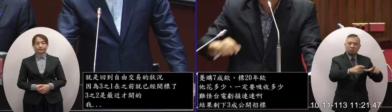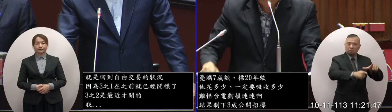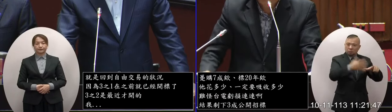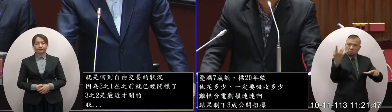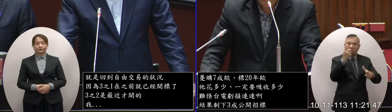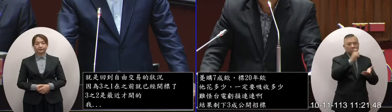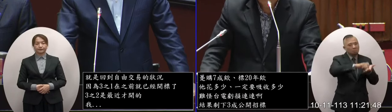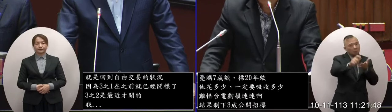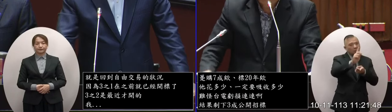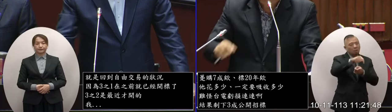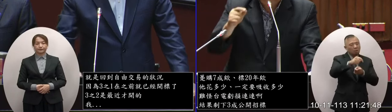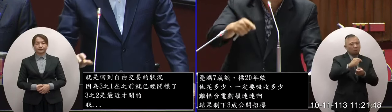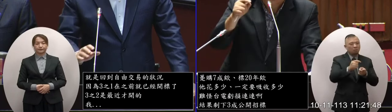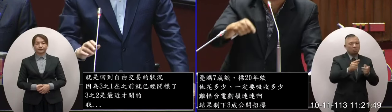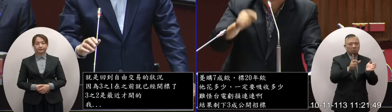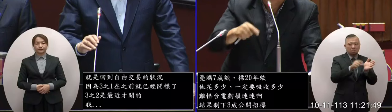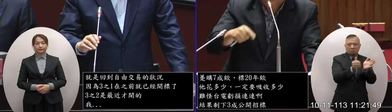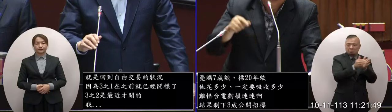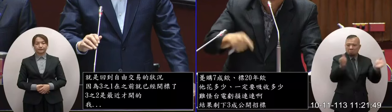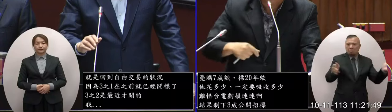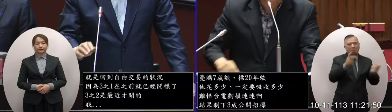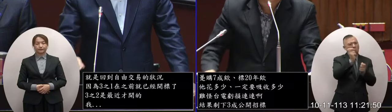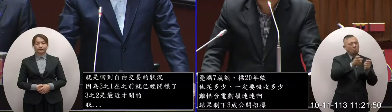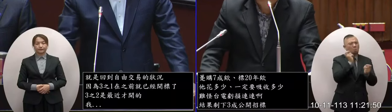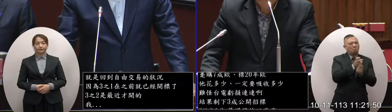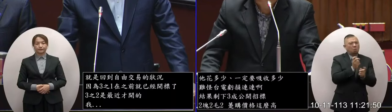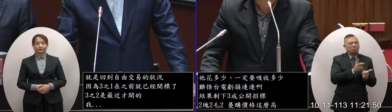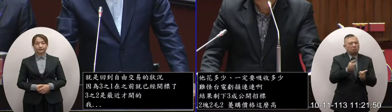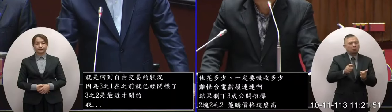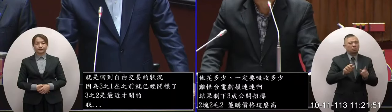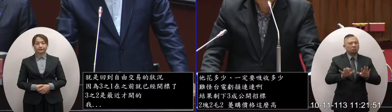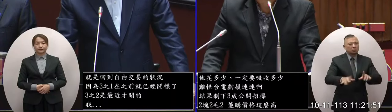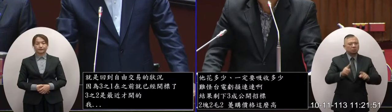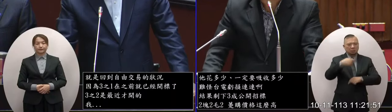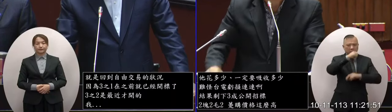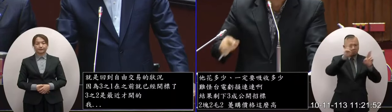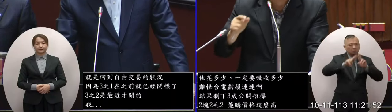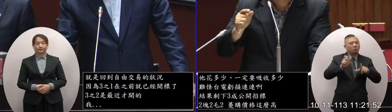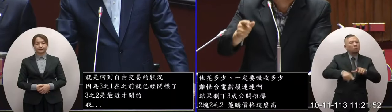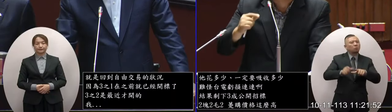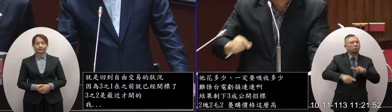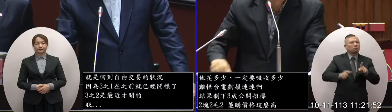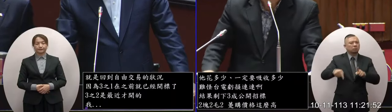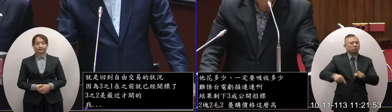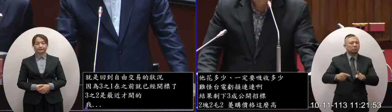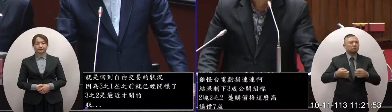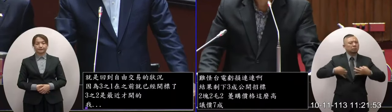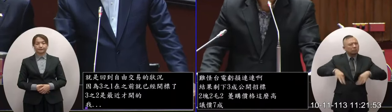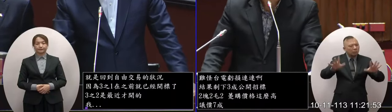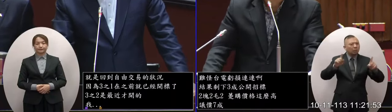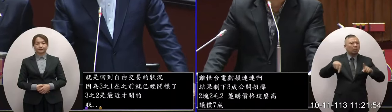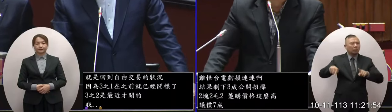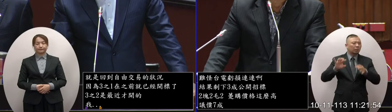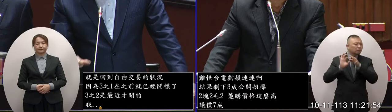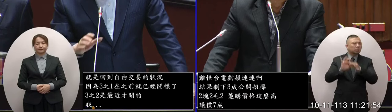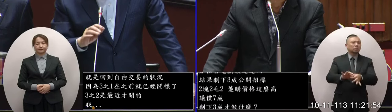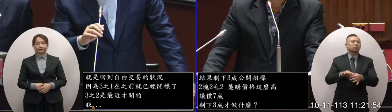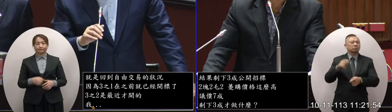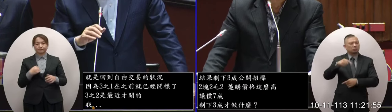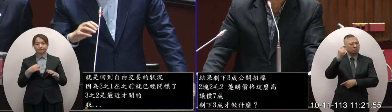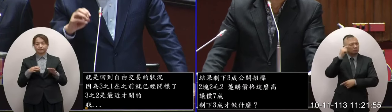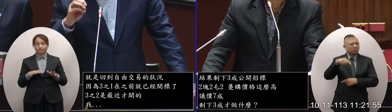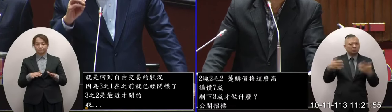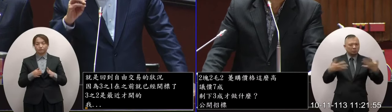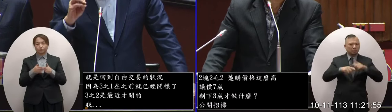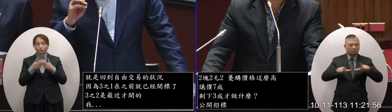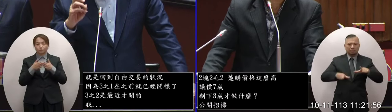标20年呢。所以说，为什么台电现在一直在亏损当中？我认为哦，这个问题很大、 哦。我们现在